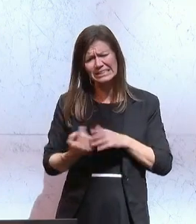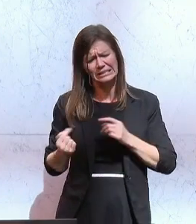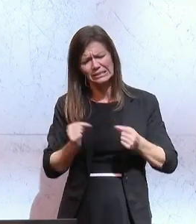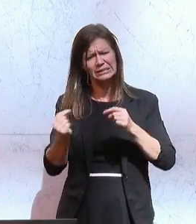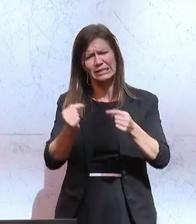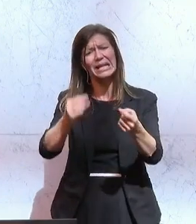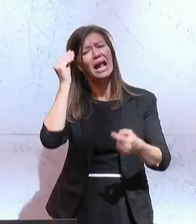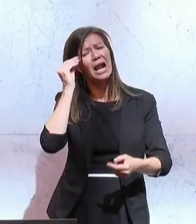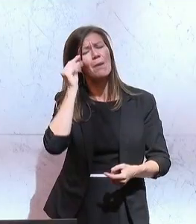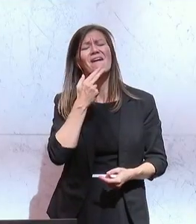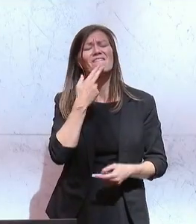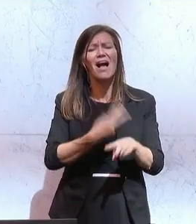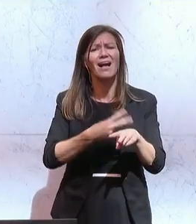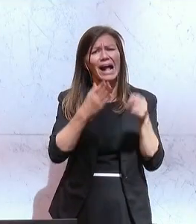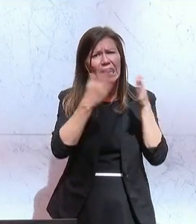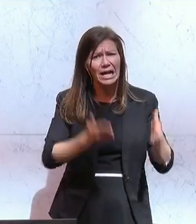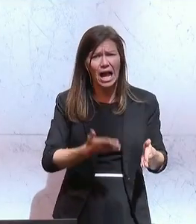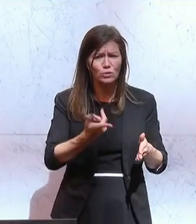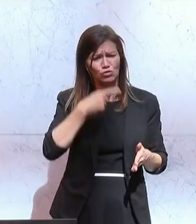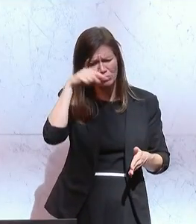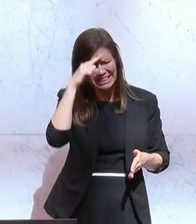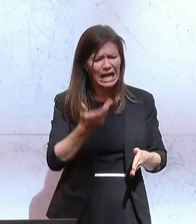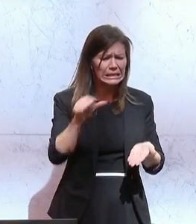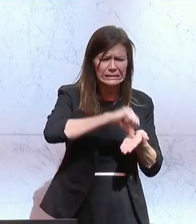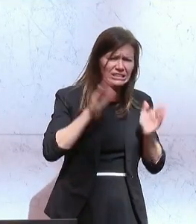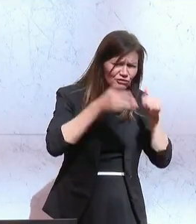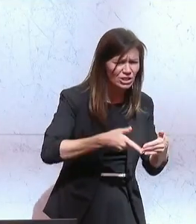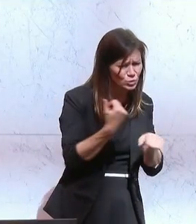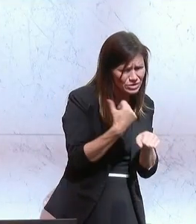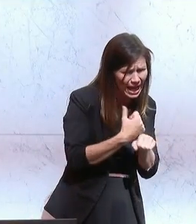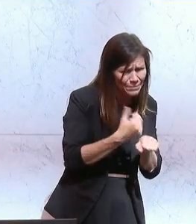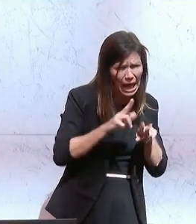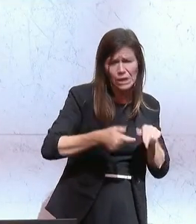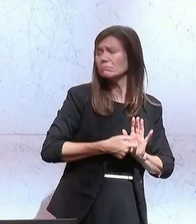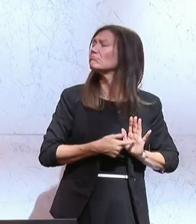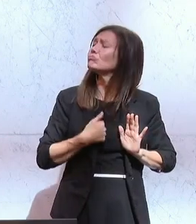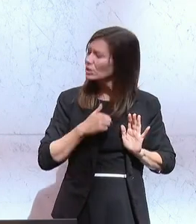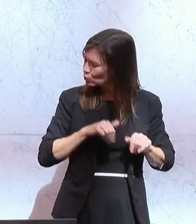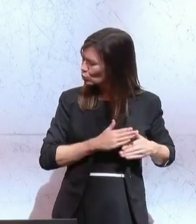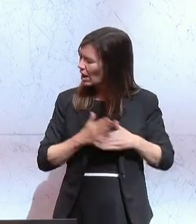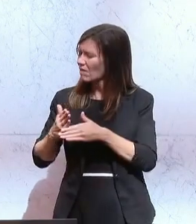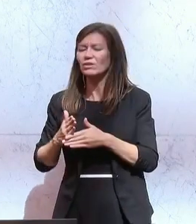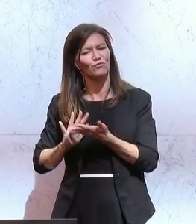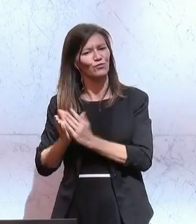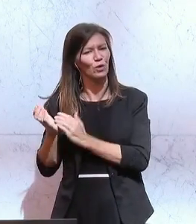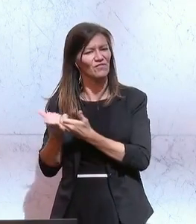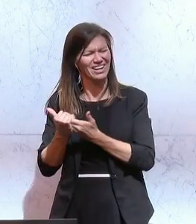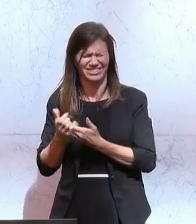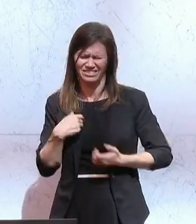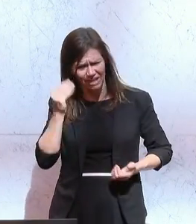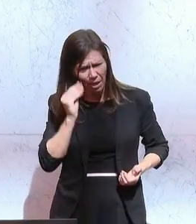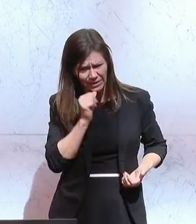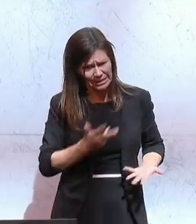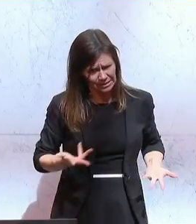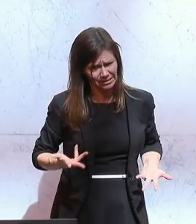in Anspruch nehmen wird. Das kann ich mir nicht vorstellen, am besten Willen nicht. Und es ist so, dass uns jetzt dann natürlich bei Gewerkschaften und bei den Arbeiterkammern